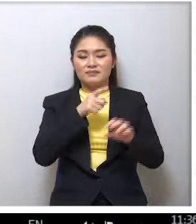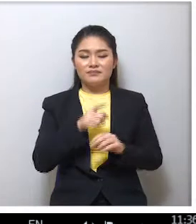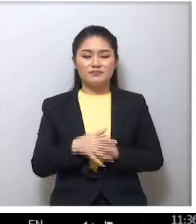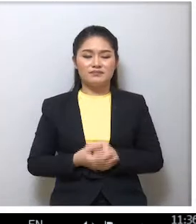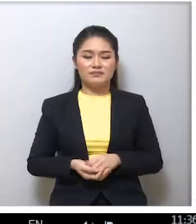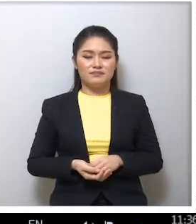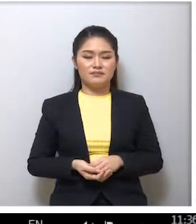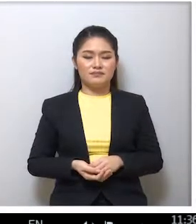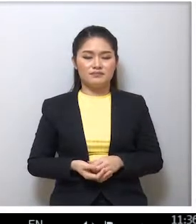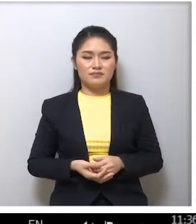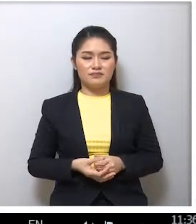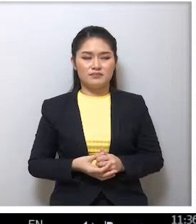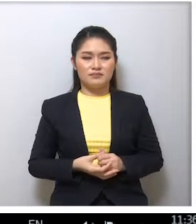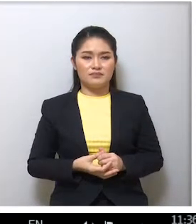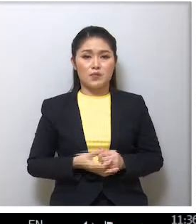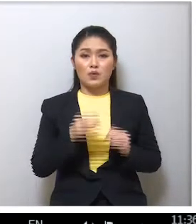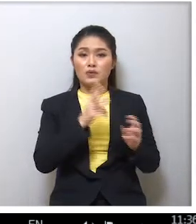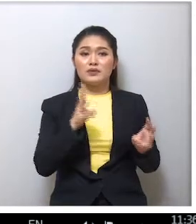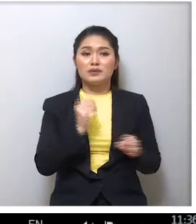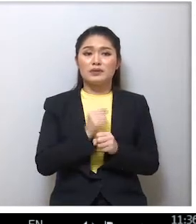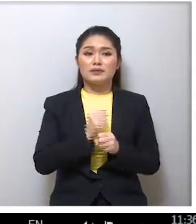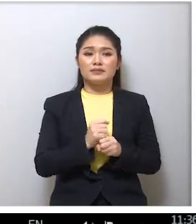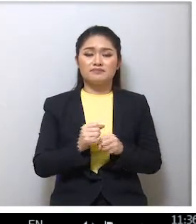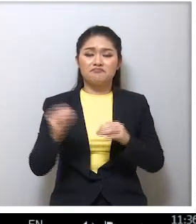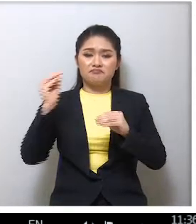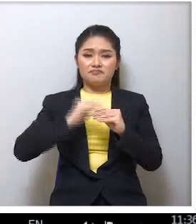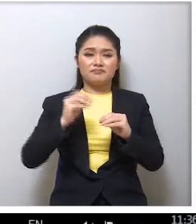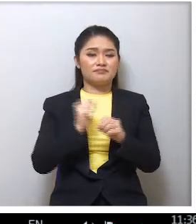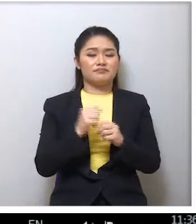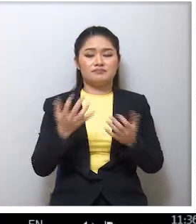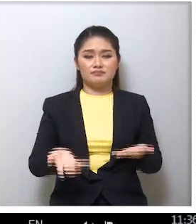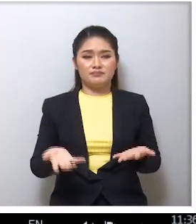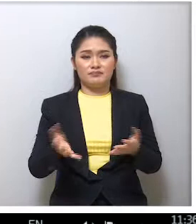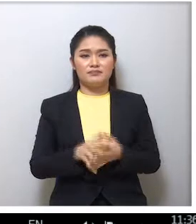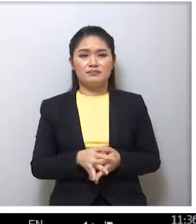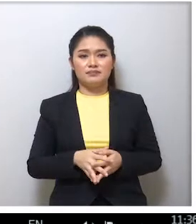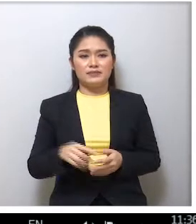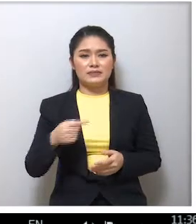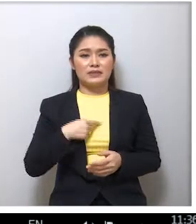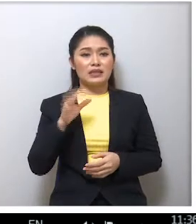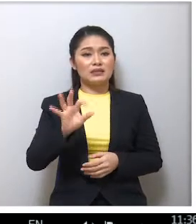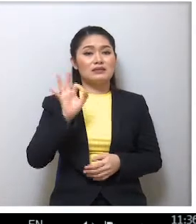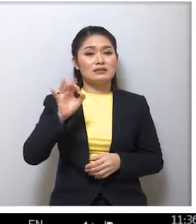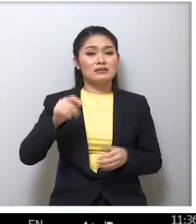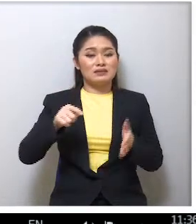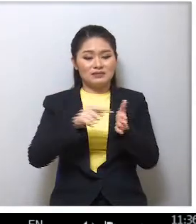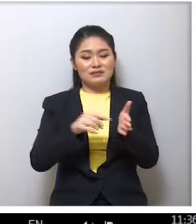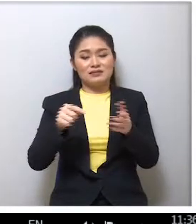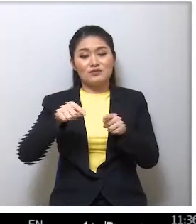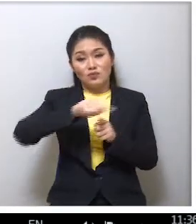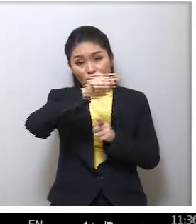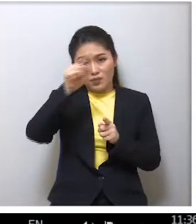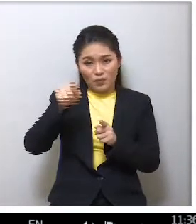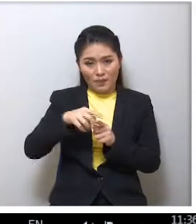แล้ววิธีการนำไปใส่ก็นะครับเราคลิกเลือกพื้นผิวที่เราจะใส่